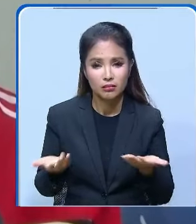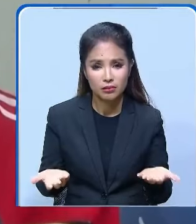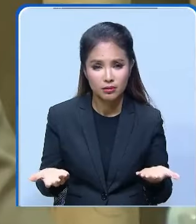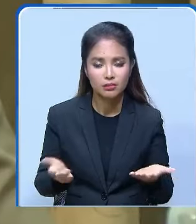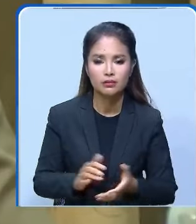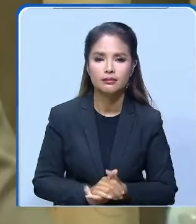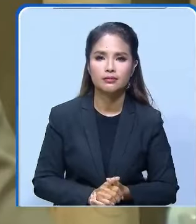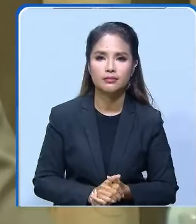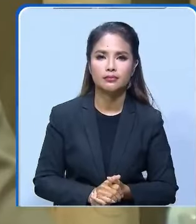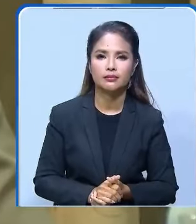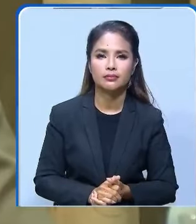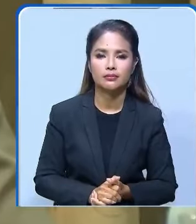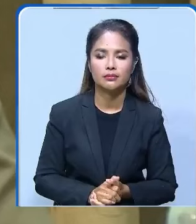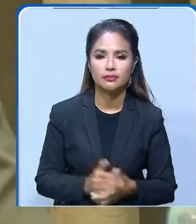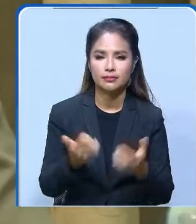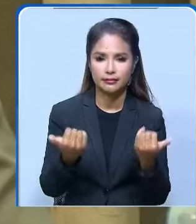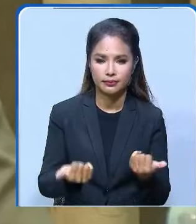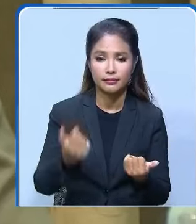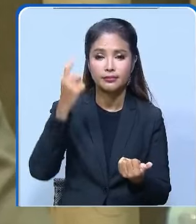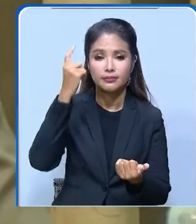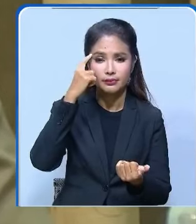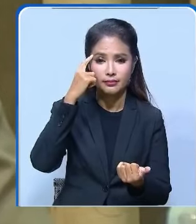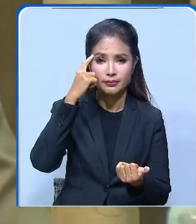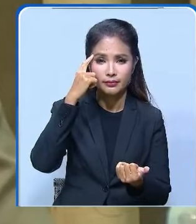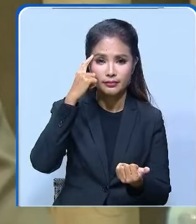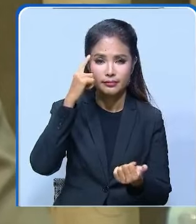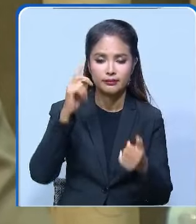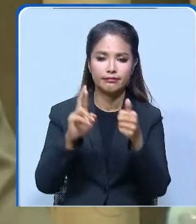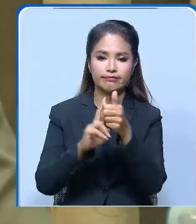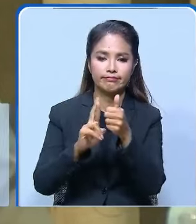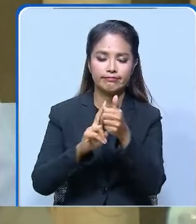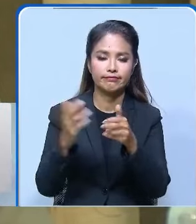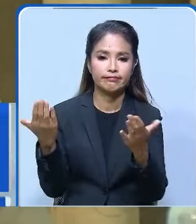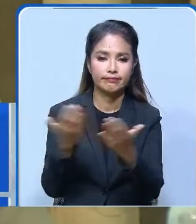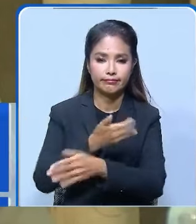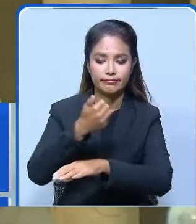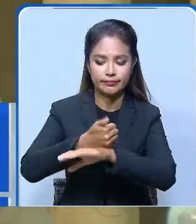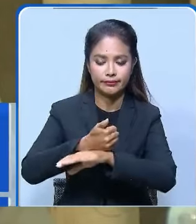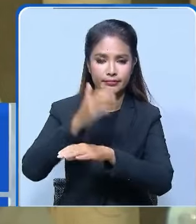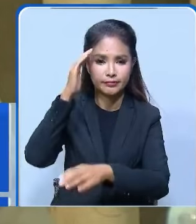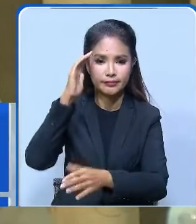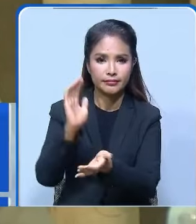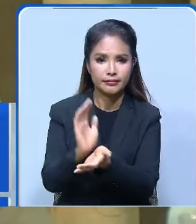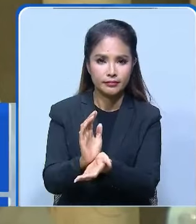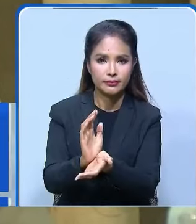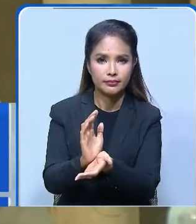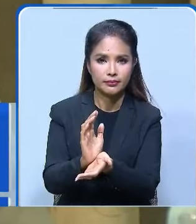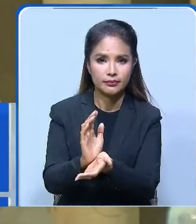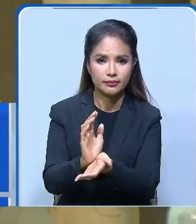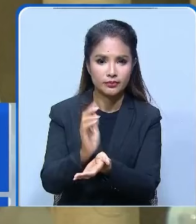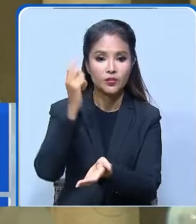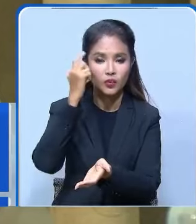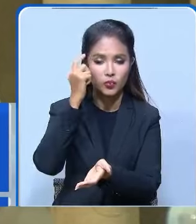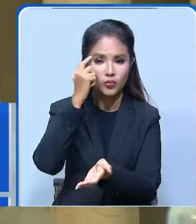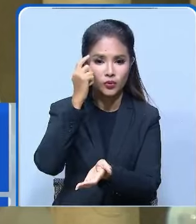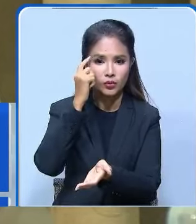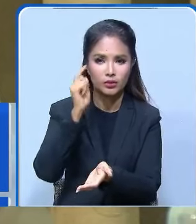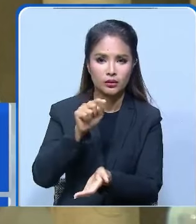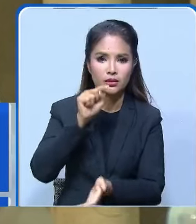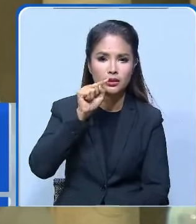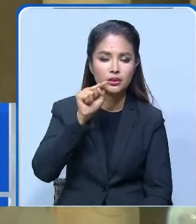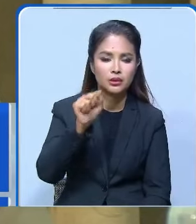าสุดค่ะรู้ไปถึงทางด้านของท่านรักษาราชการแทนผู้บัญชาการตำรวจแห่งชาติพลตำรวจเอกกิตติรัตน์พันเพชรแล้วนะคะท่านสั่งการให้